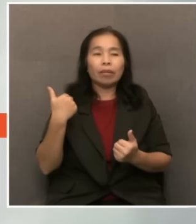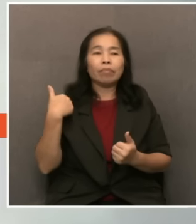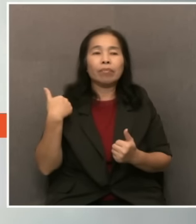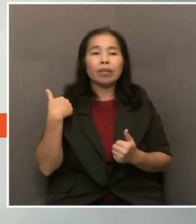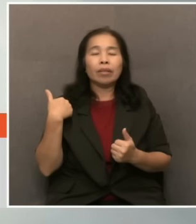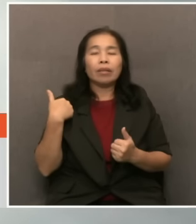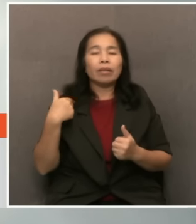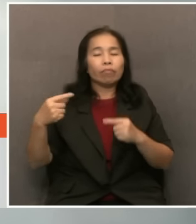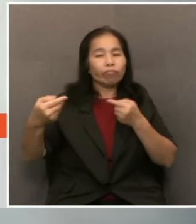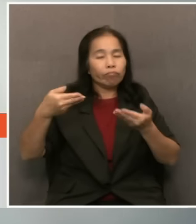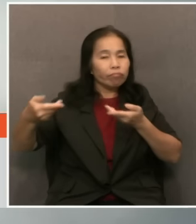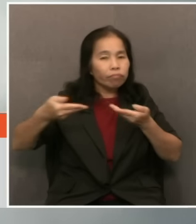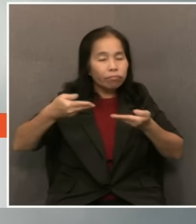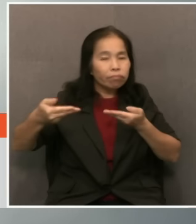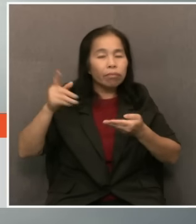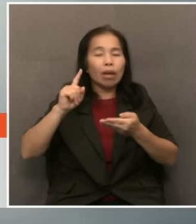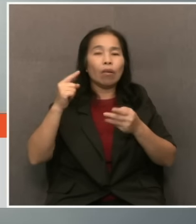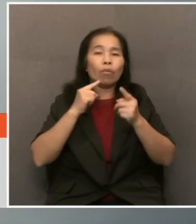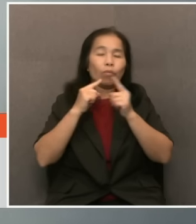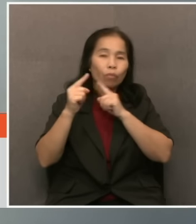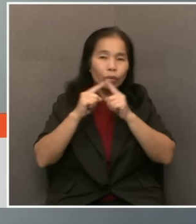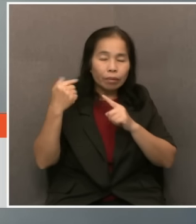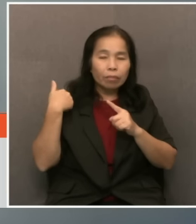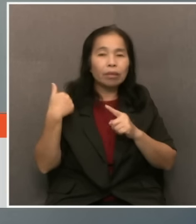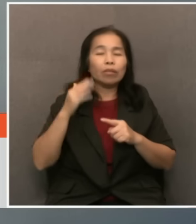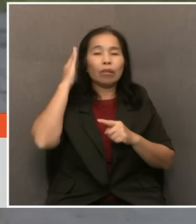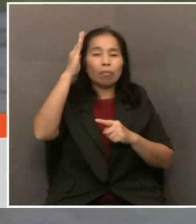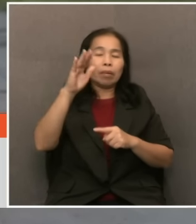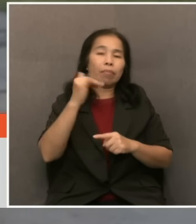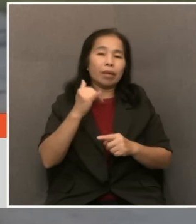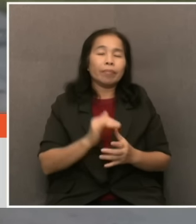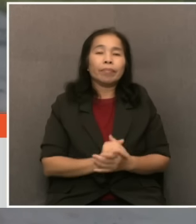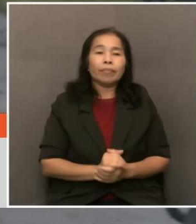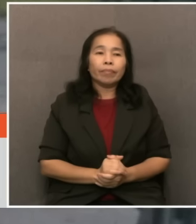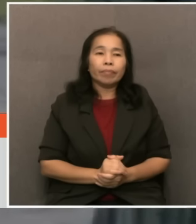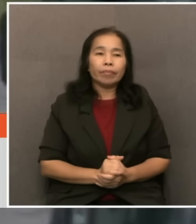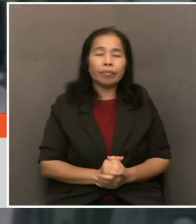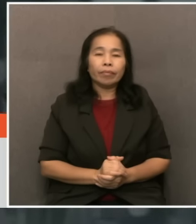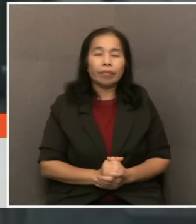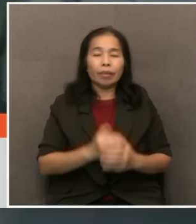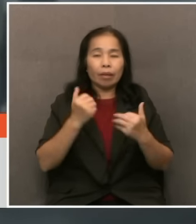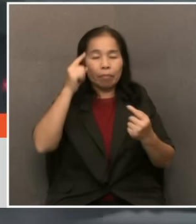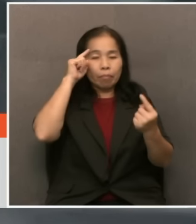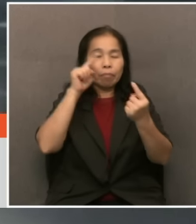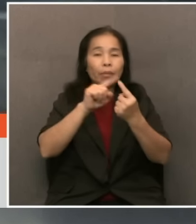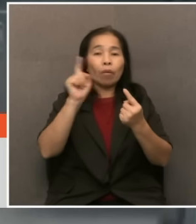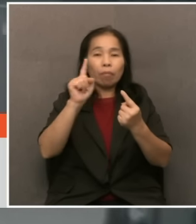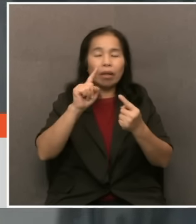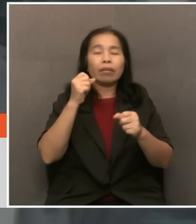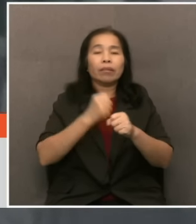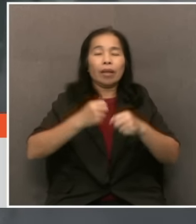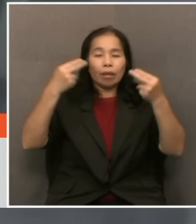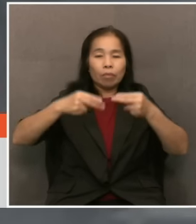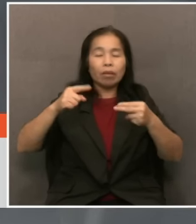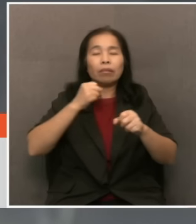ข้อต่อรองมากยิ่งขึ้นในการเจรจาที่อาจจะเกิดขึ้นได้ในอนาคตค่ะ อย่างไรก็ตามค่ะเป้าหมายในการโจมตีดังกล่าวไม่ประส